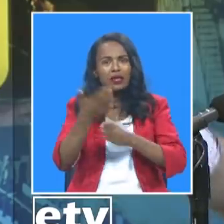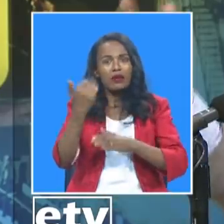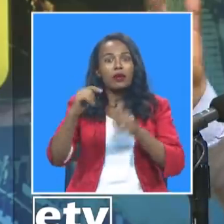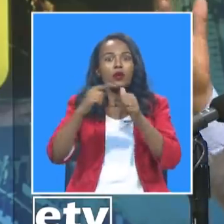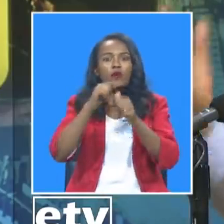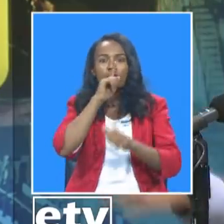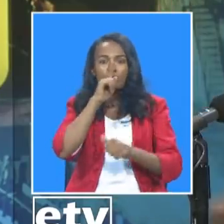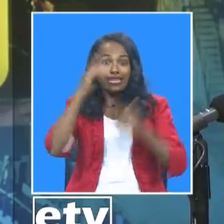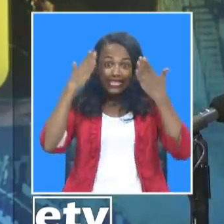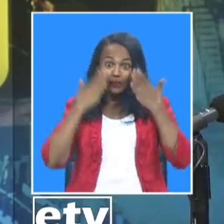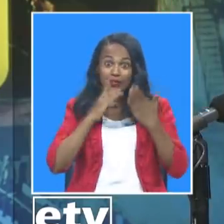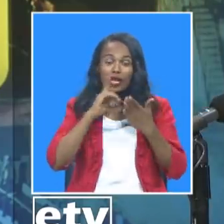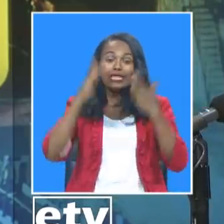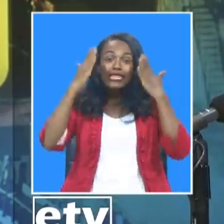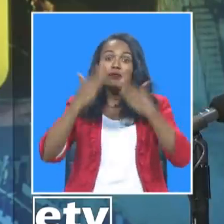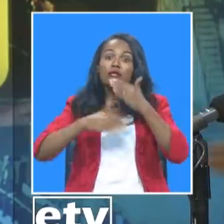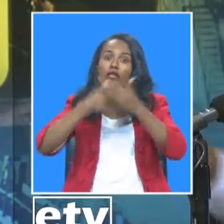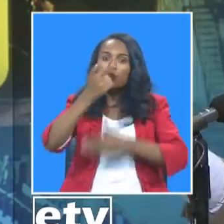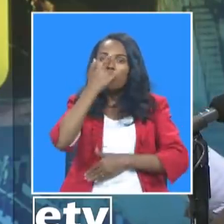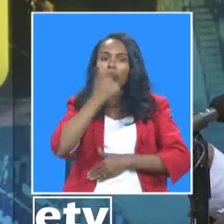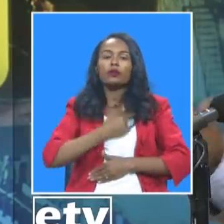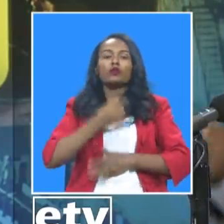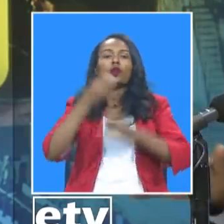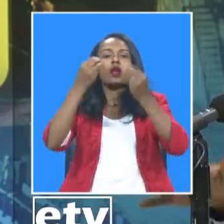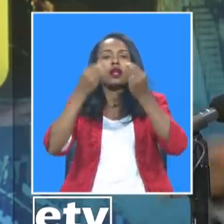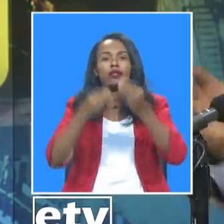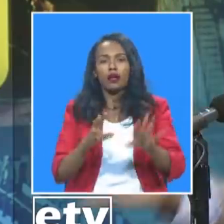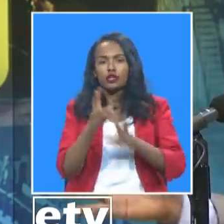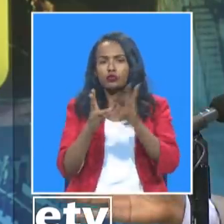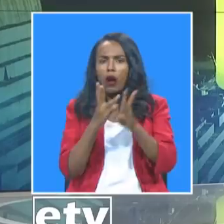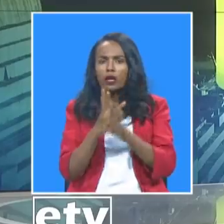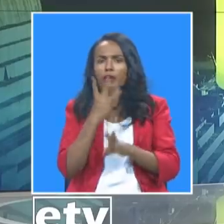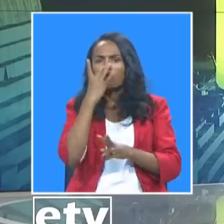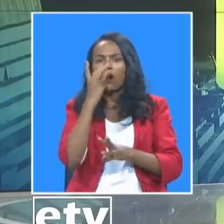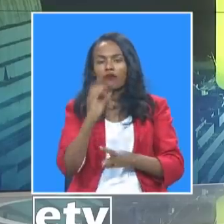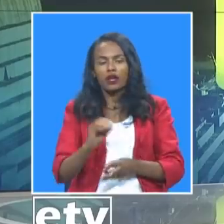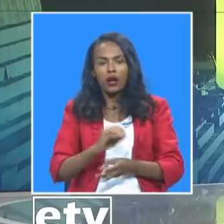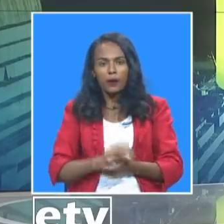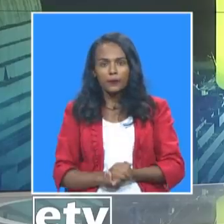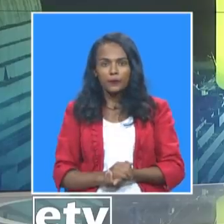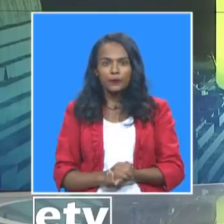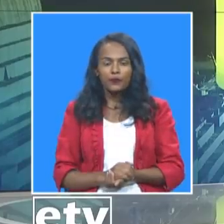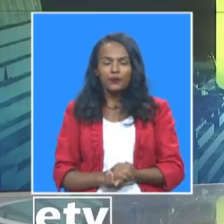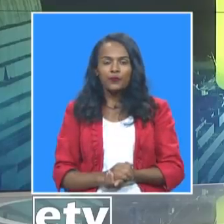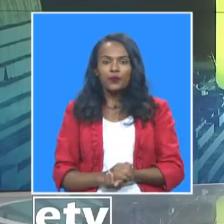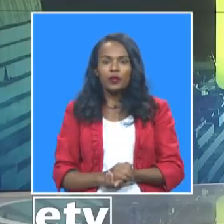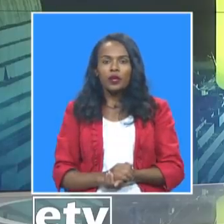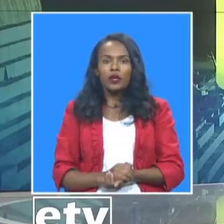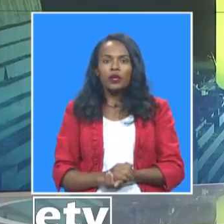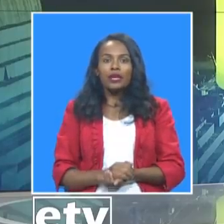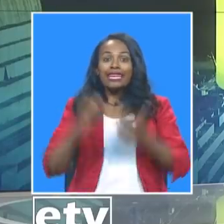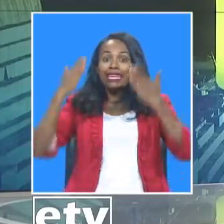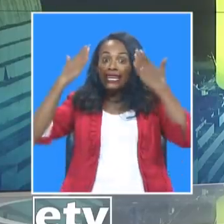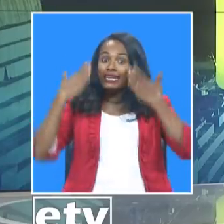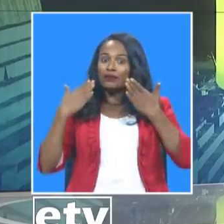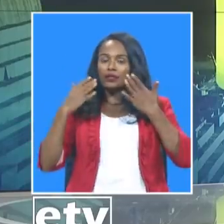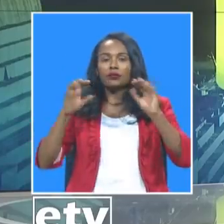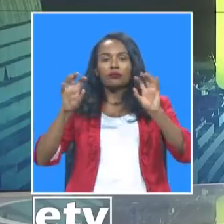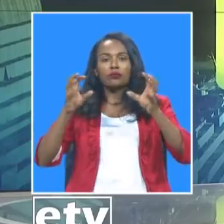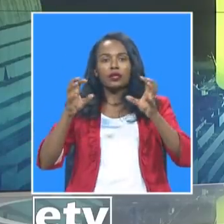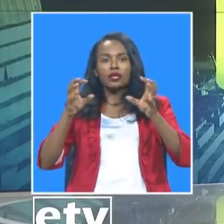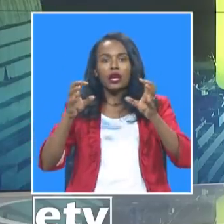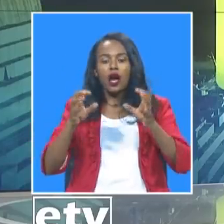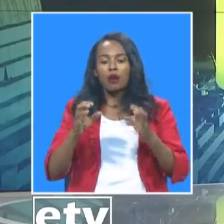ስለዚህ ግብጽ ከእንግዲህ በኋላ እምነቷን አታለች በዓለምም በአፍሪካም። በሌላ በኩል የግብጽ መገናኛ